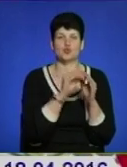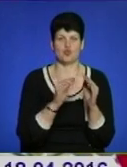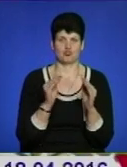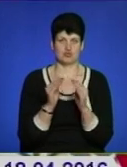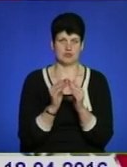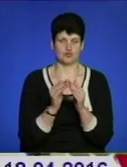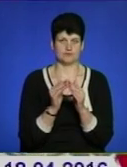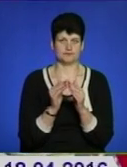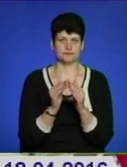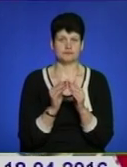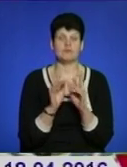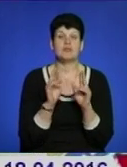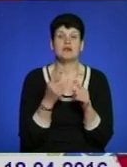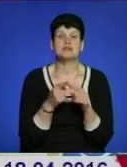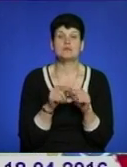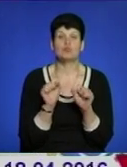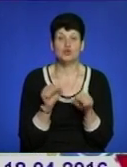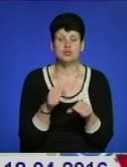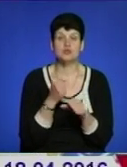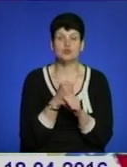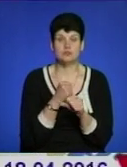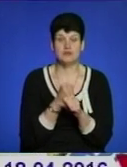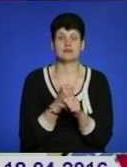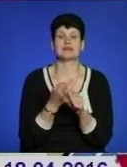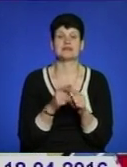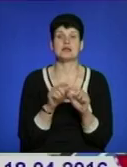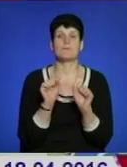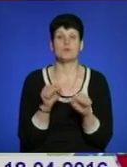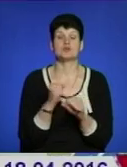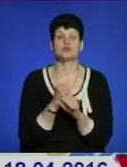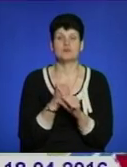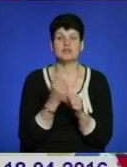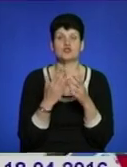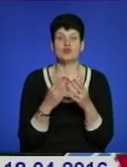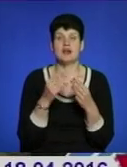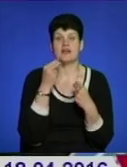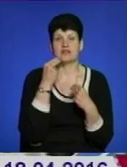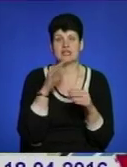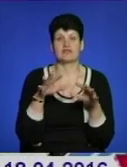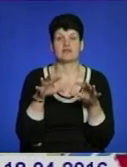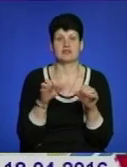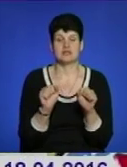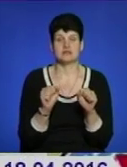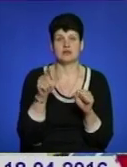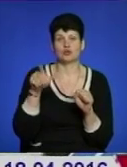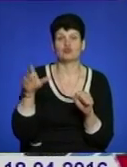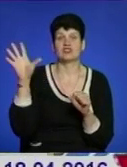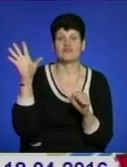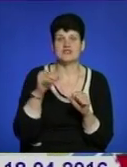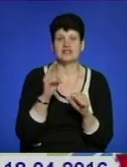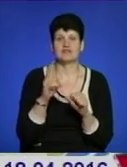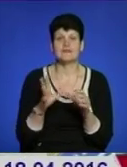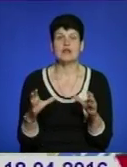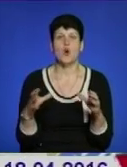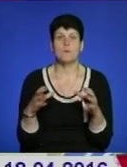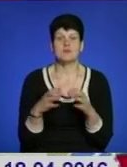А як це може зробити? Це може зробити тільки, якщо ефективний власник житла, тобто мешканці всіх квартир, вони